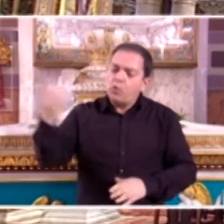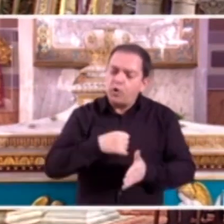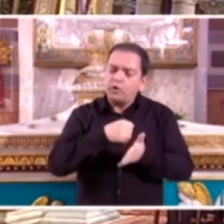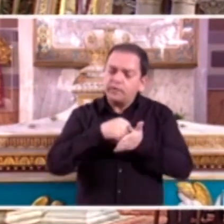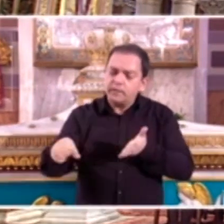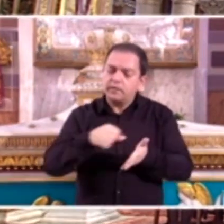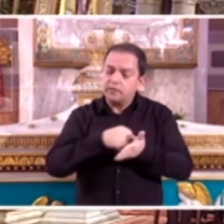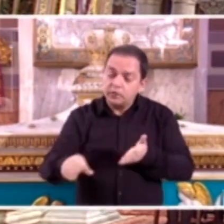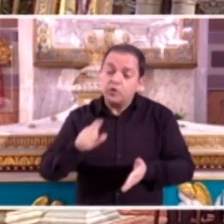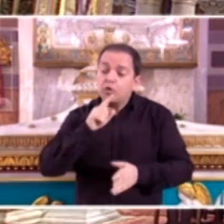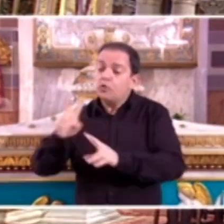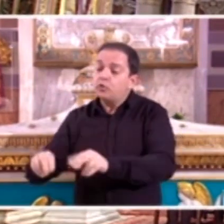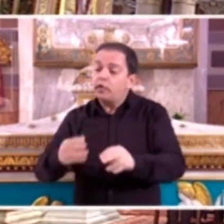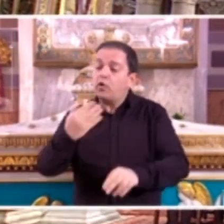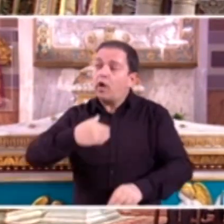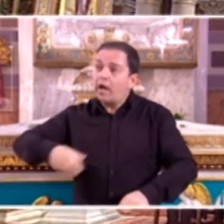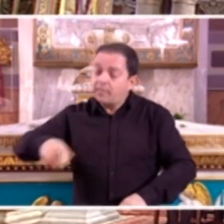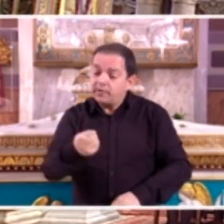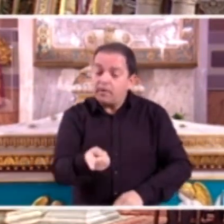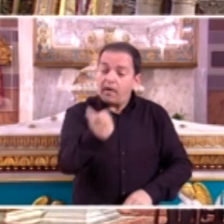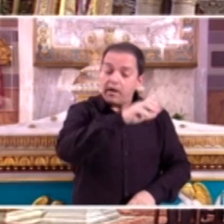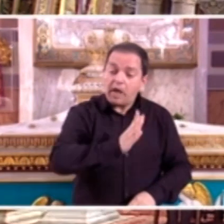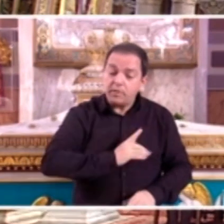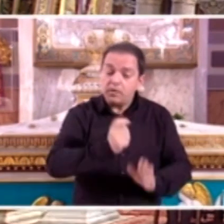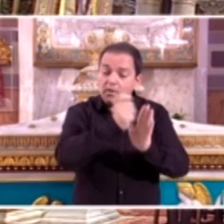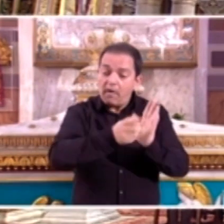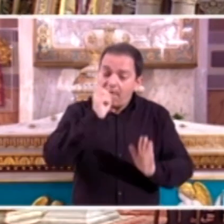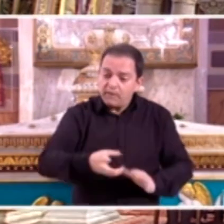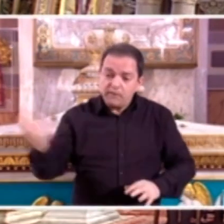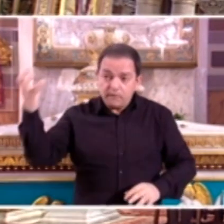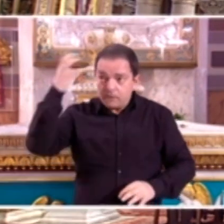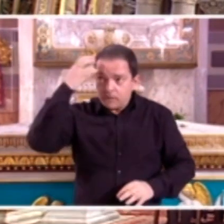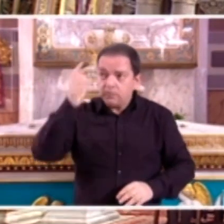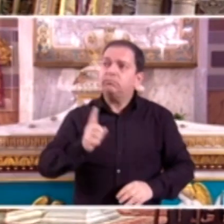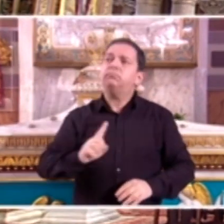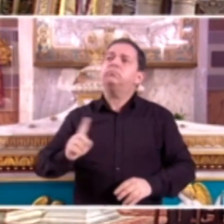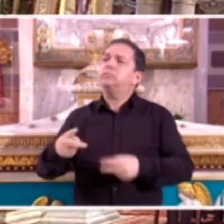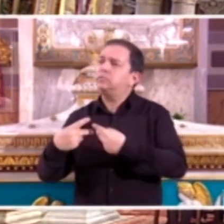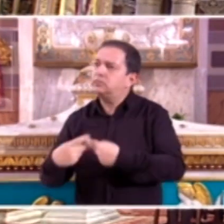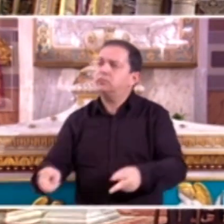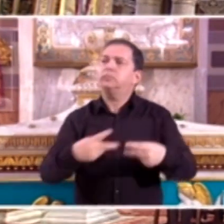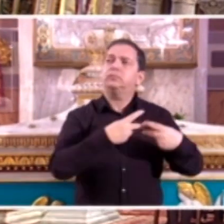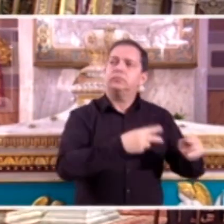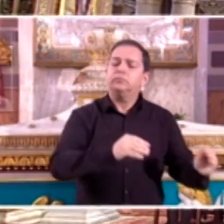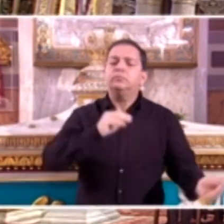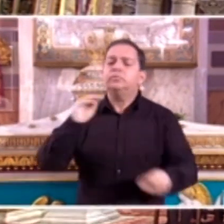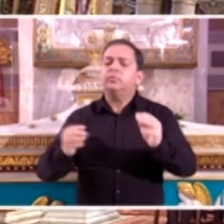τα οφειλήματα ημών, ως και εμείς αφίεμε τις οφειλέτες ημών. Και